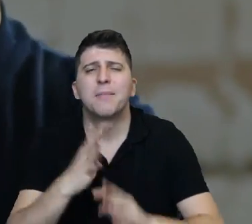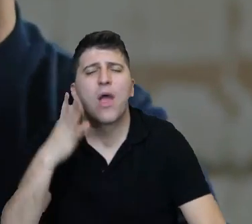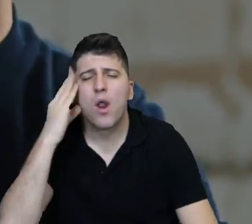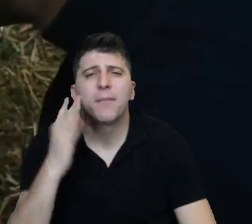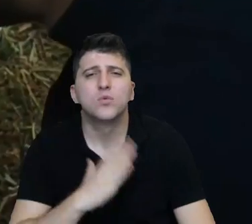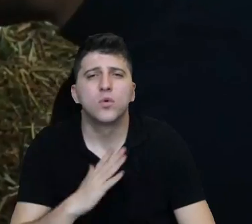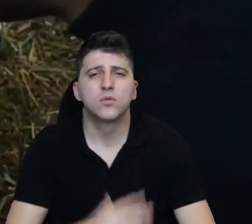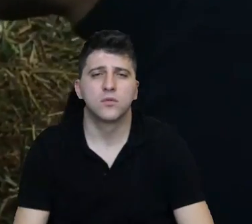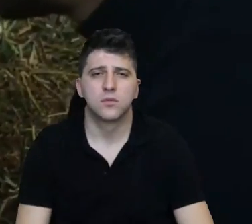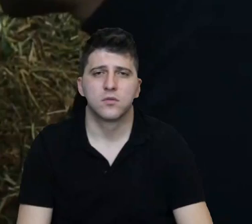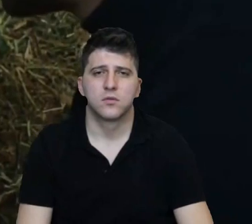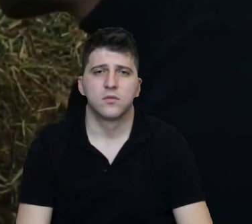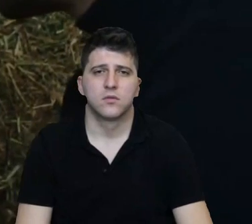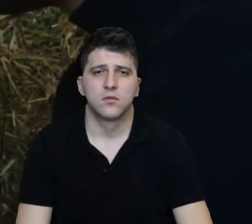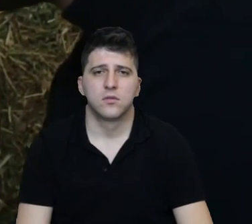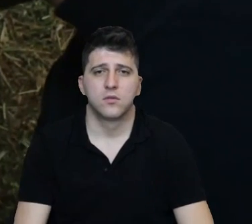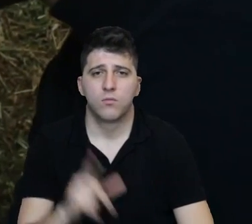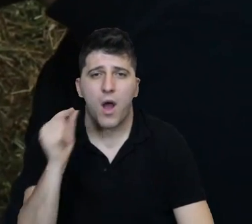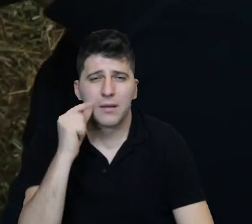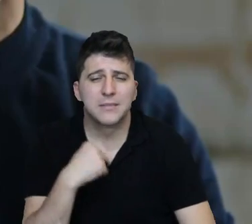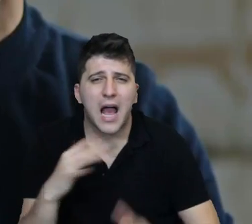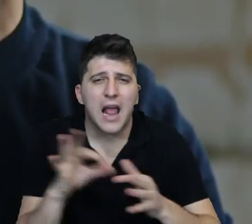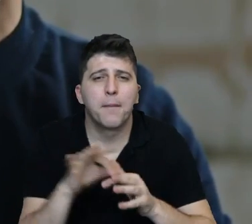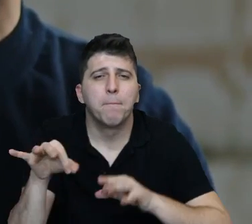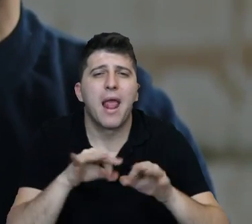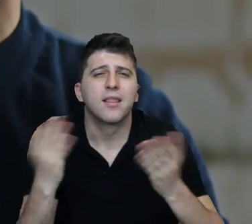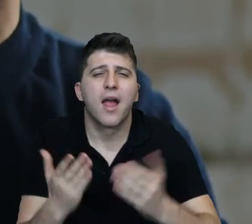öğrenmek istiyorsun? Bu adamın bizle ilgili planı ne?